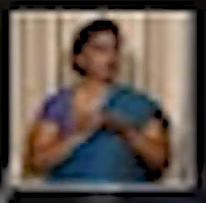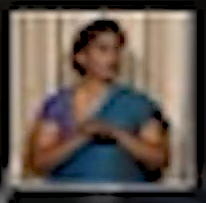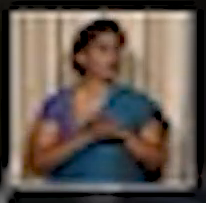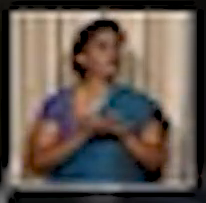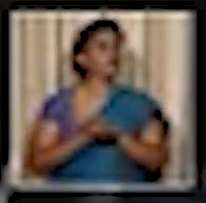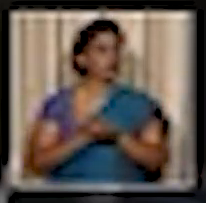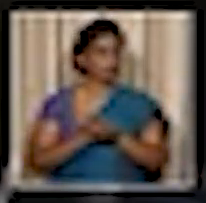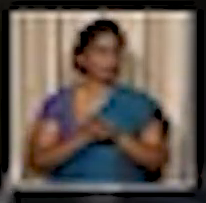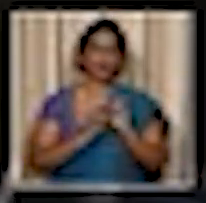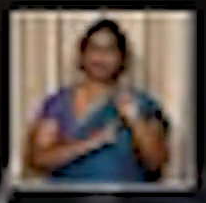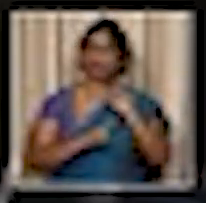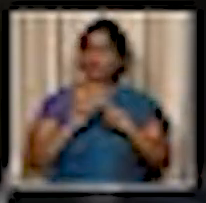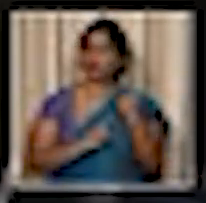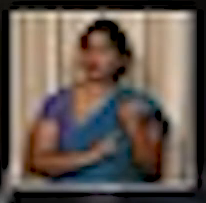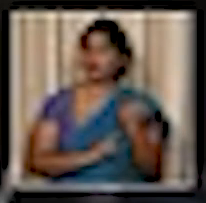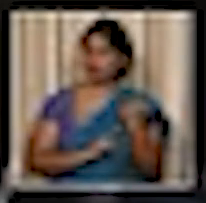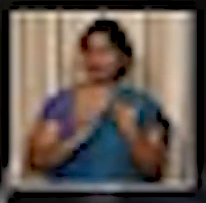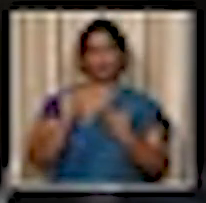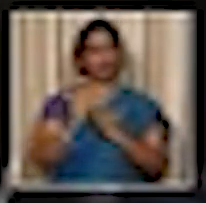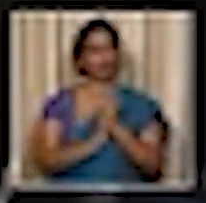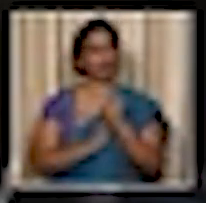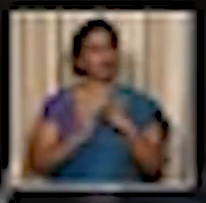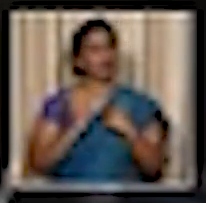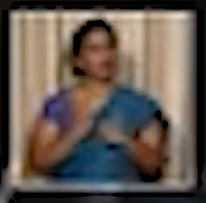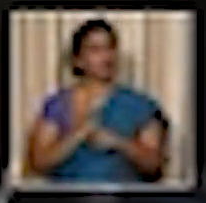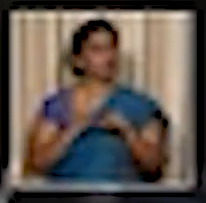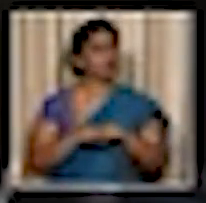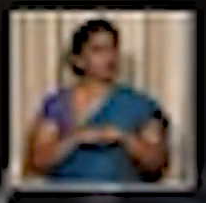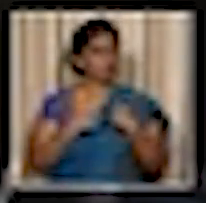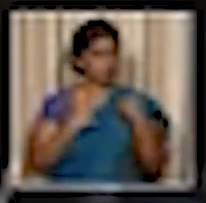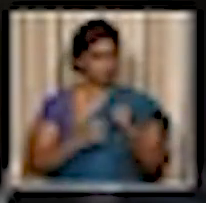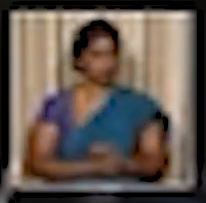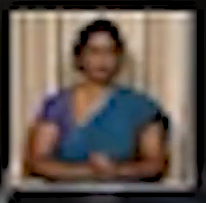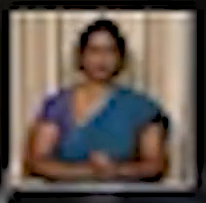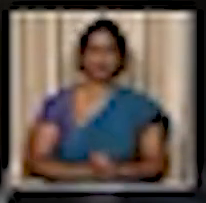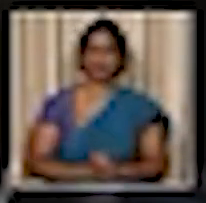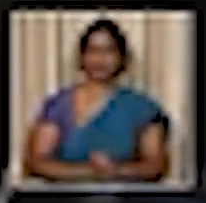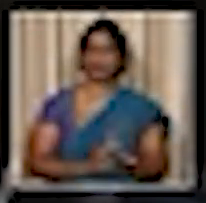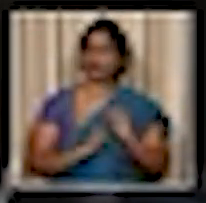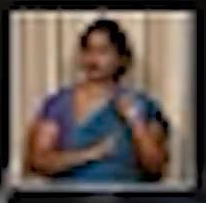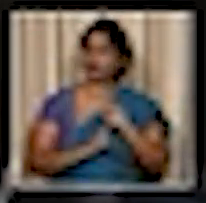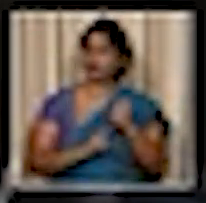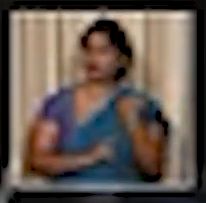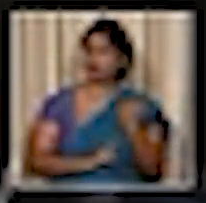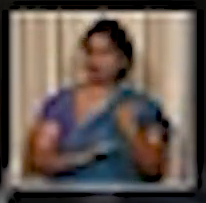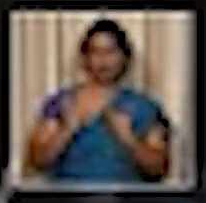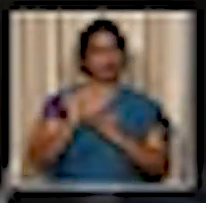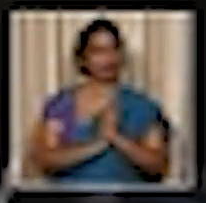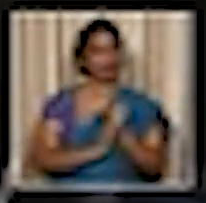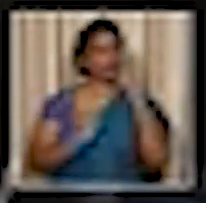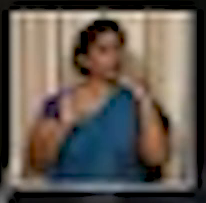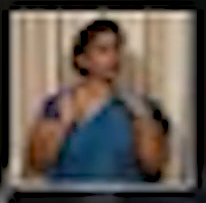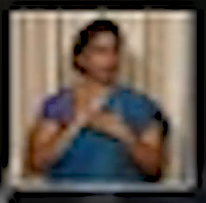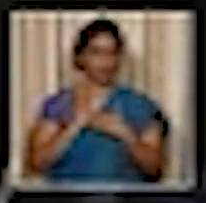ලෙසම පාර්ලිමේන්තු බලතල සහ වරප්‍රසාද පනත උල්ලංඝනය කිරීමකි. පාර්ලිමේන්තු බලතල හා වරප්‍රසාද